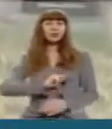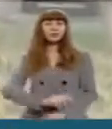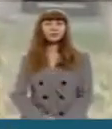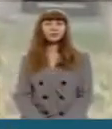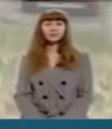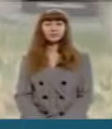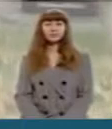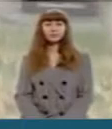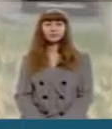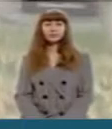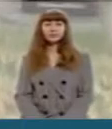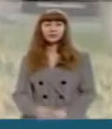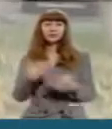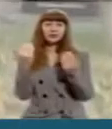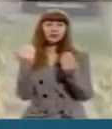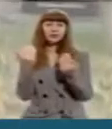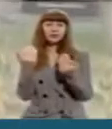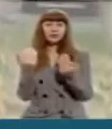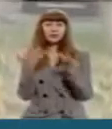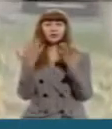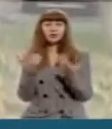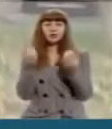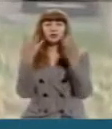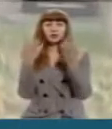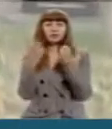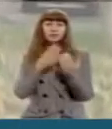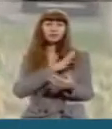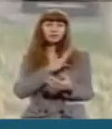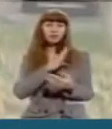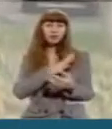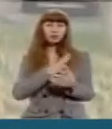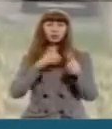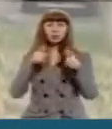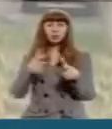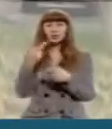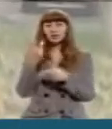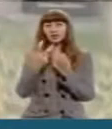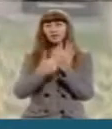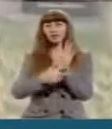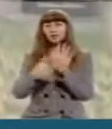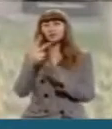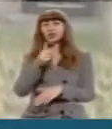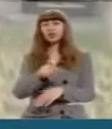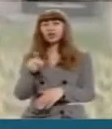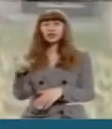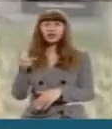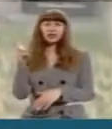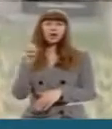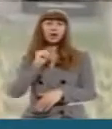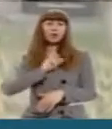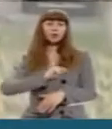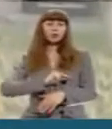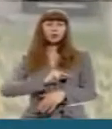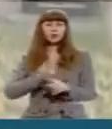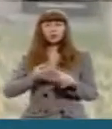саны 381. Олардың ішінде 42 азамат атаулы әлеуметтік көмек алады. Бағдарламаның бірінші бағыты бойынша биыл ақпан айында